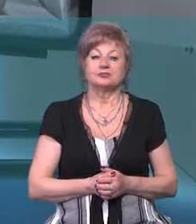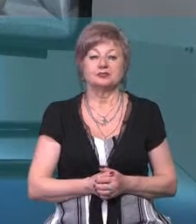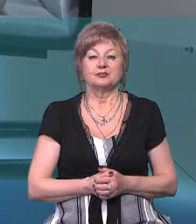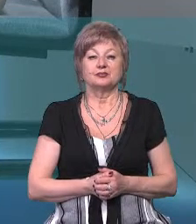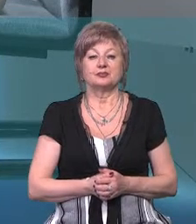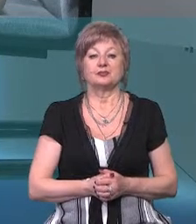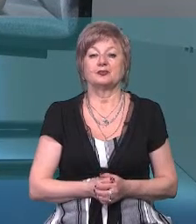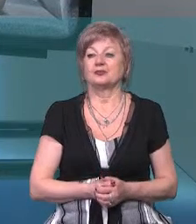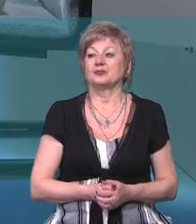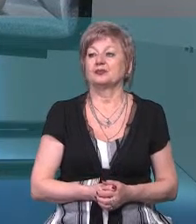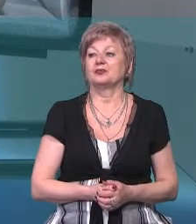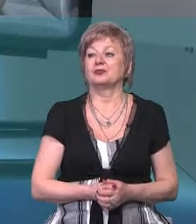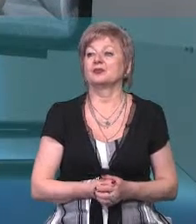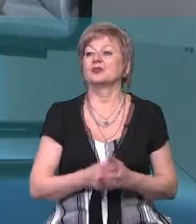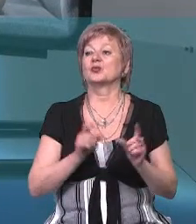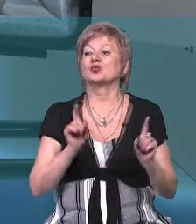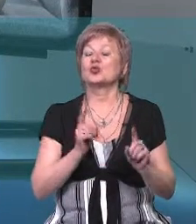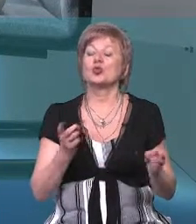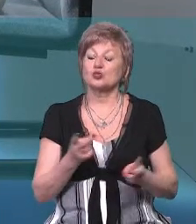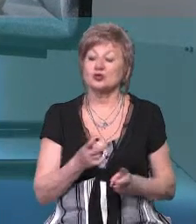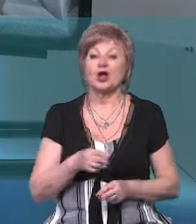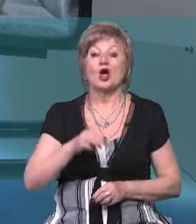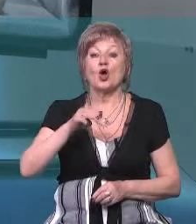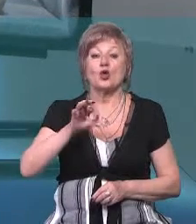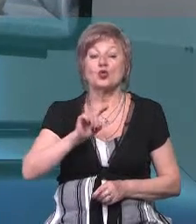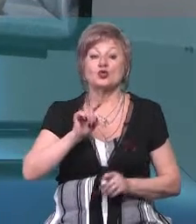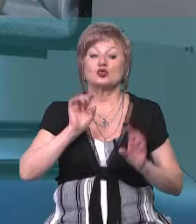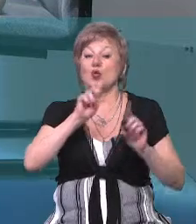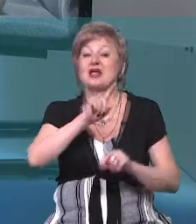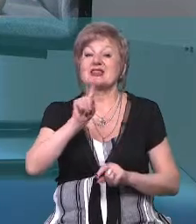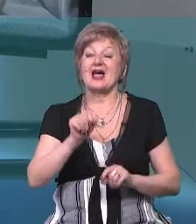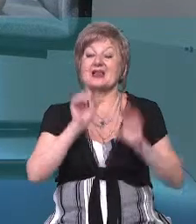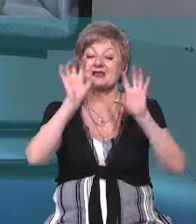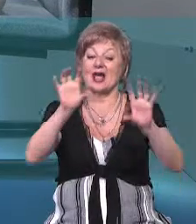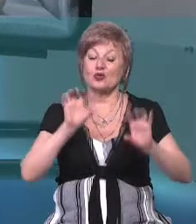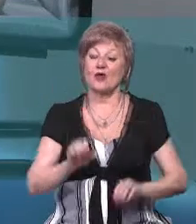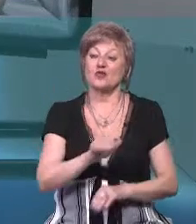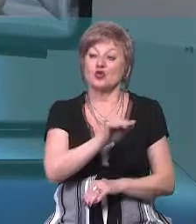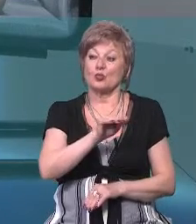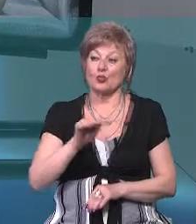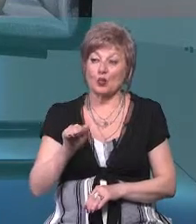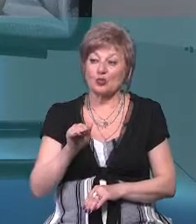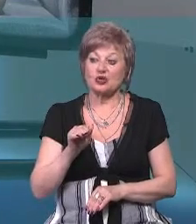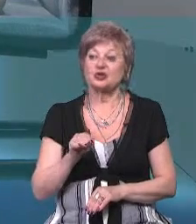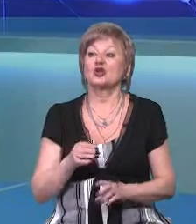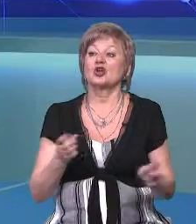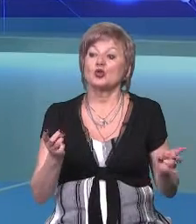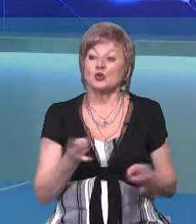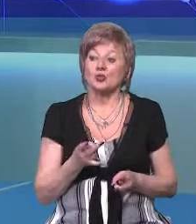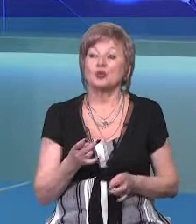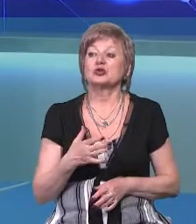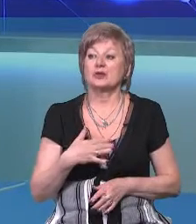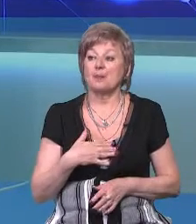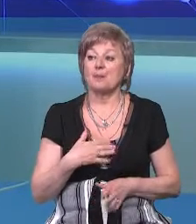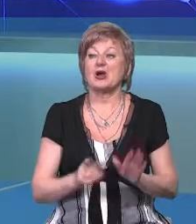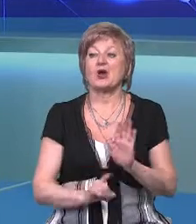Тобто дивіться, ініціювати законодавчі акти якісь? То, що на законодавчому рівні ініціювати, починаючи те, що ми